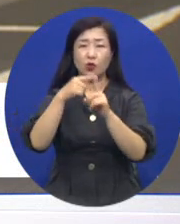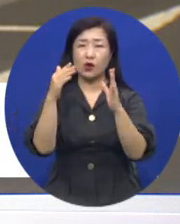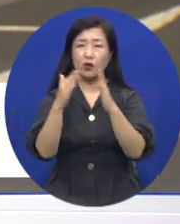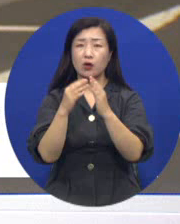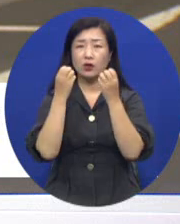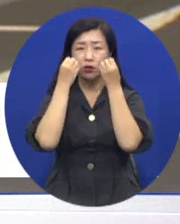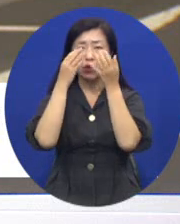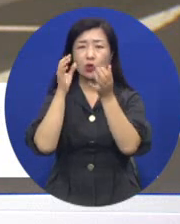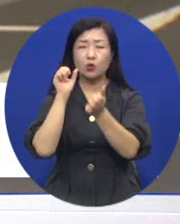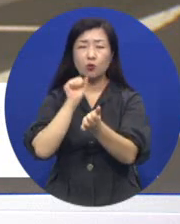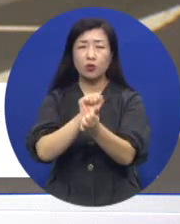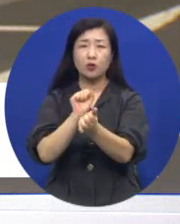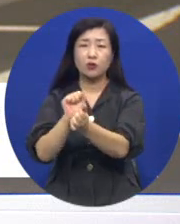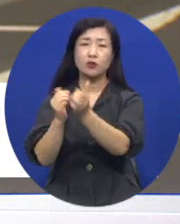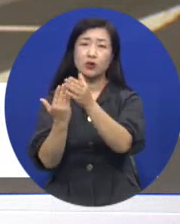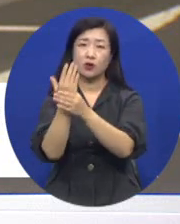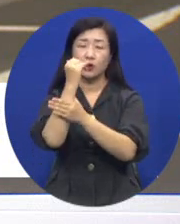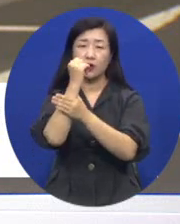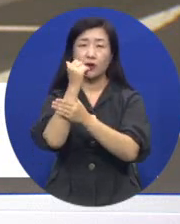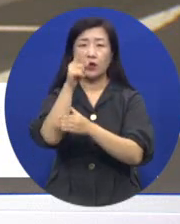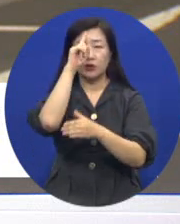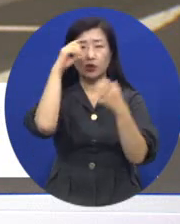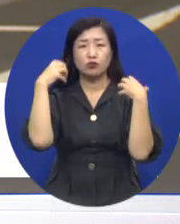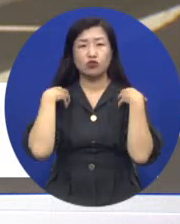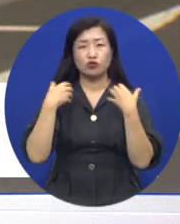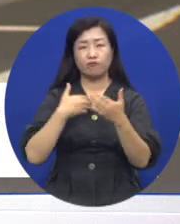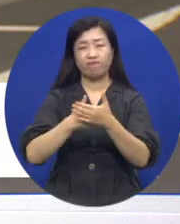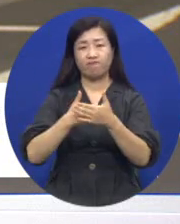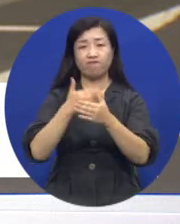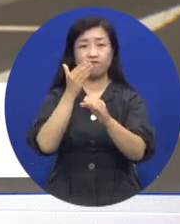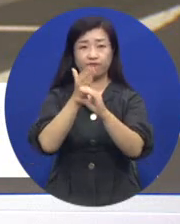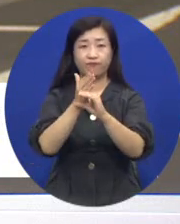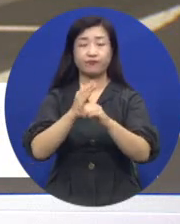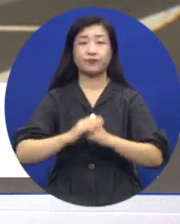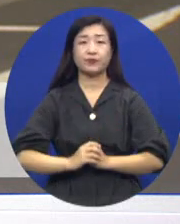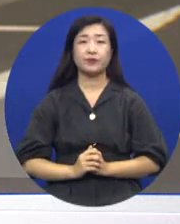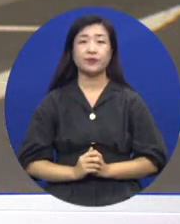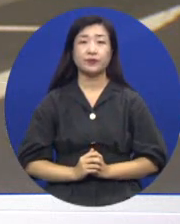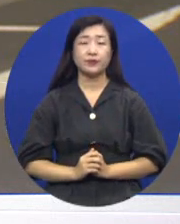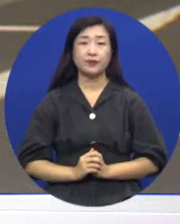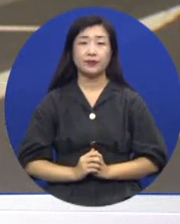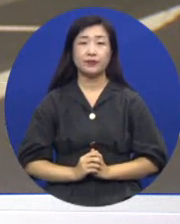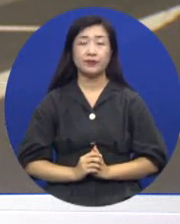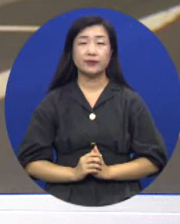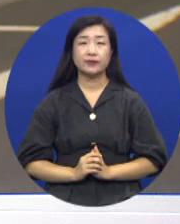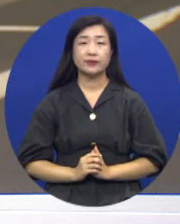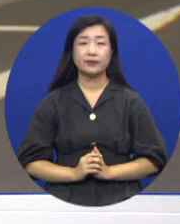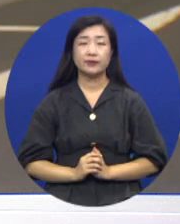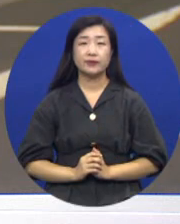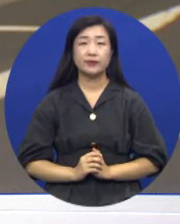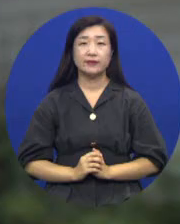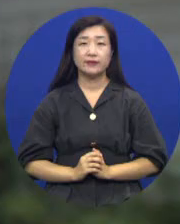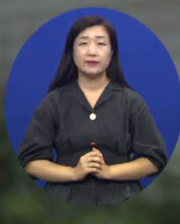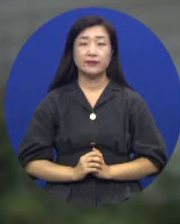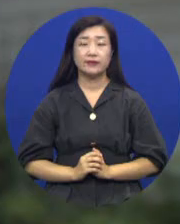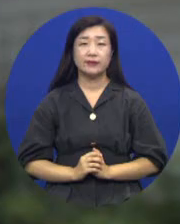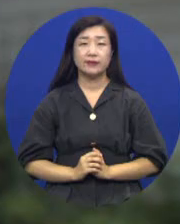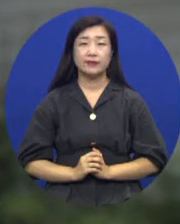새로운 집단 감염이 확인돼 방역당국이 긴장하고 있습니다. 홍수연 기자가 보도합니다.